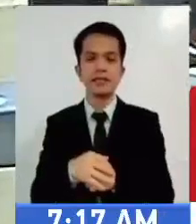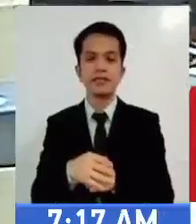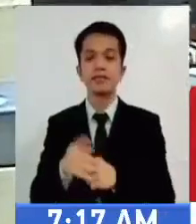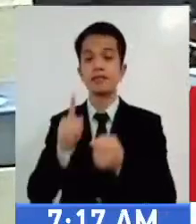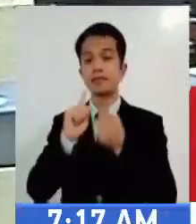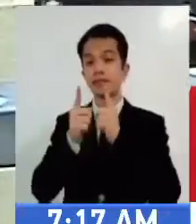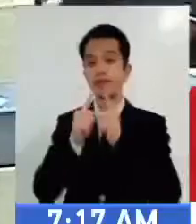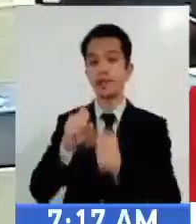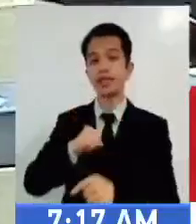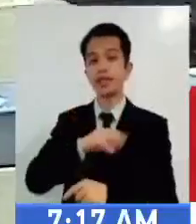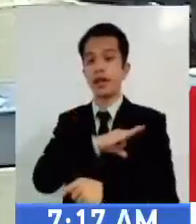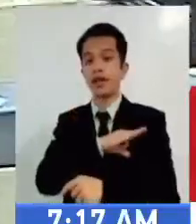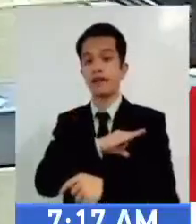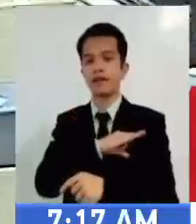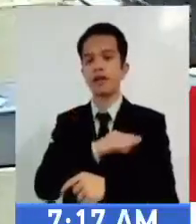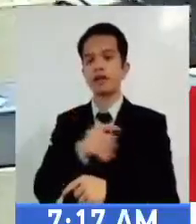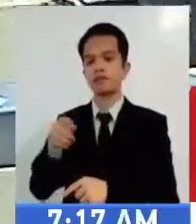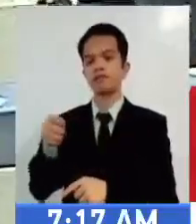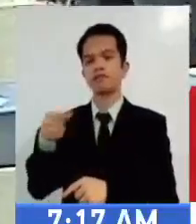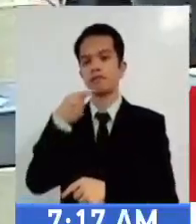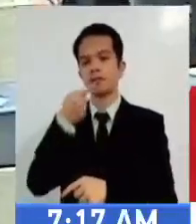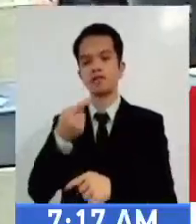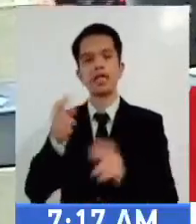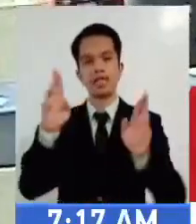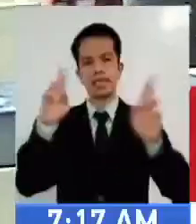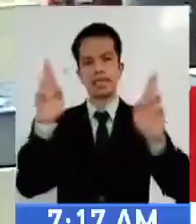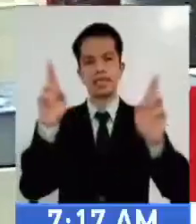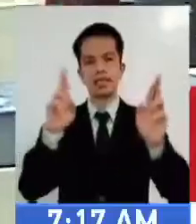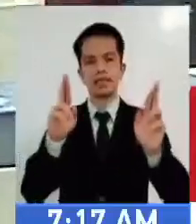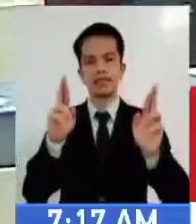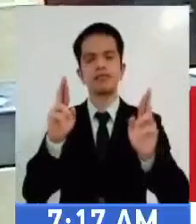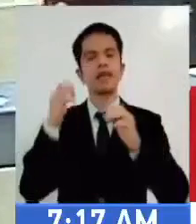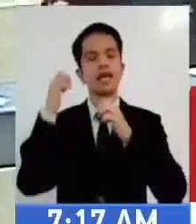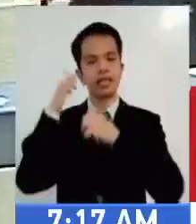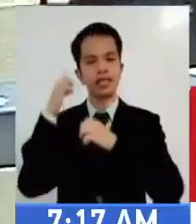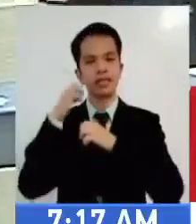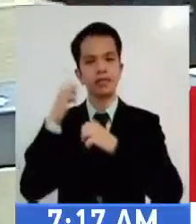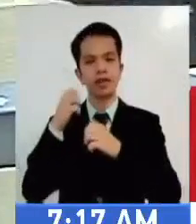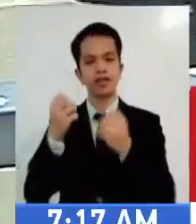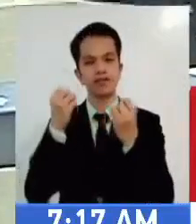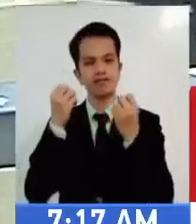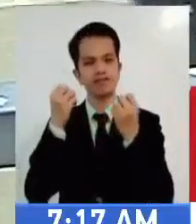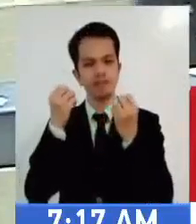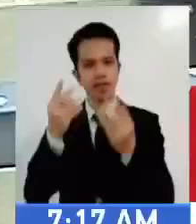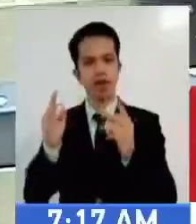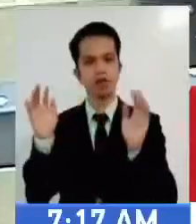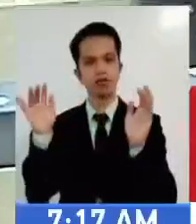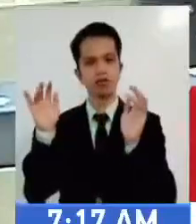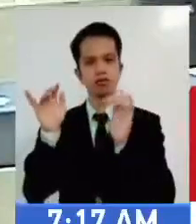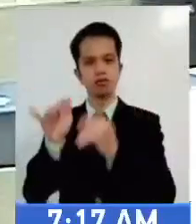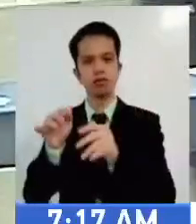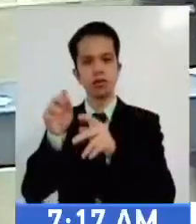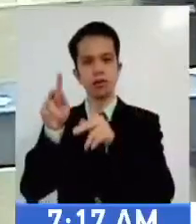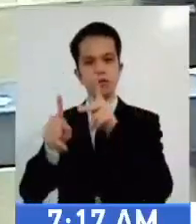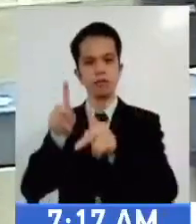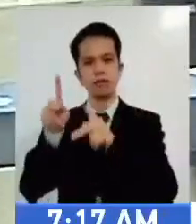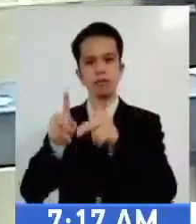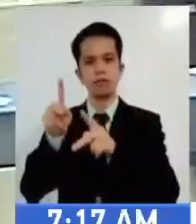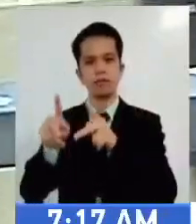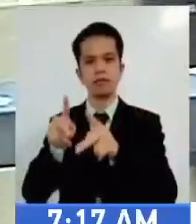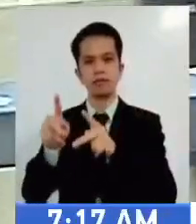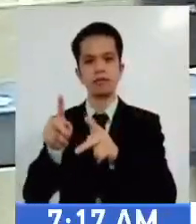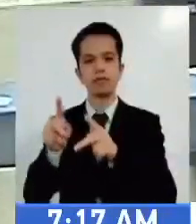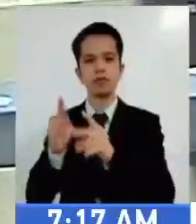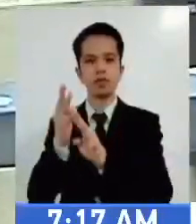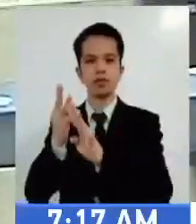handa sila dito nga sa expected na volume ng mga pasahero sa susunod na mga araw. Ito ang unang balita mula rito sa